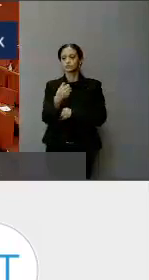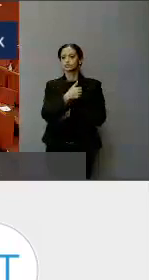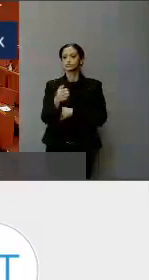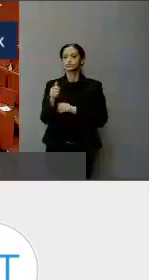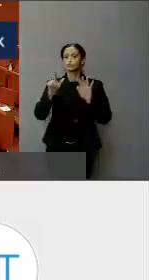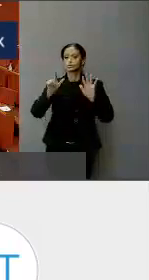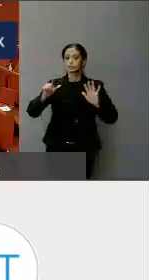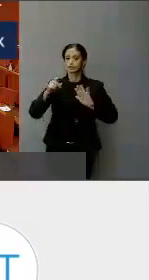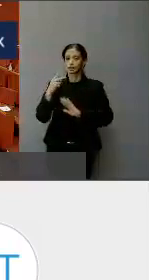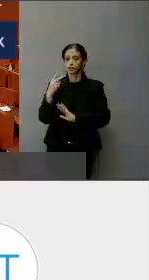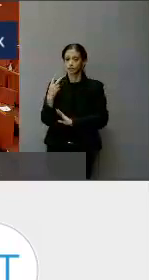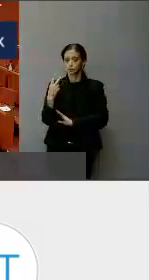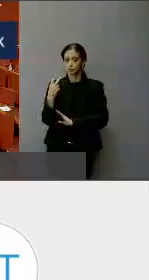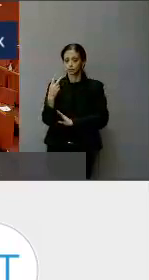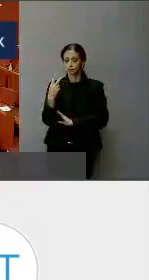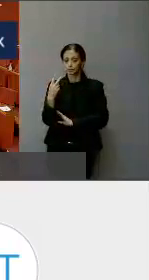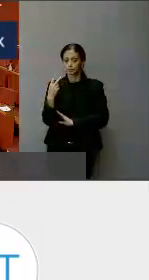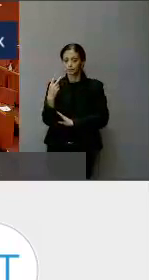72